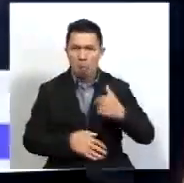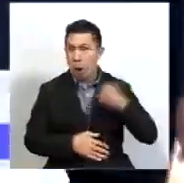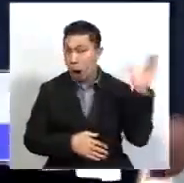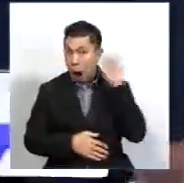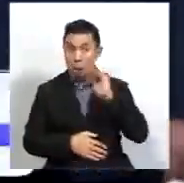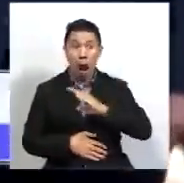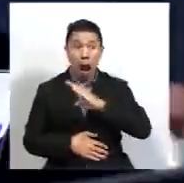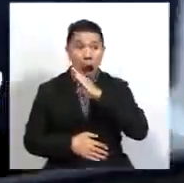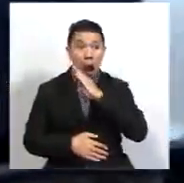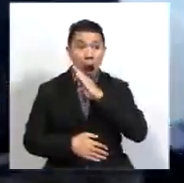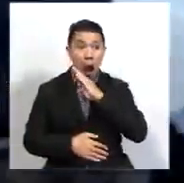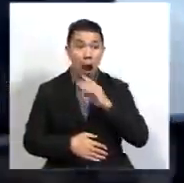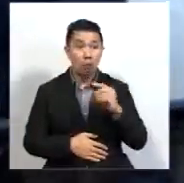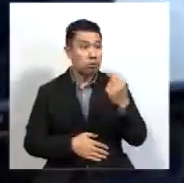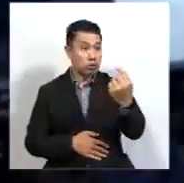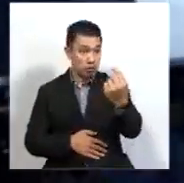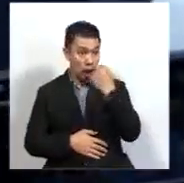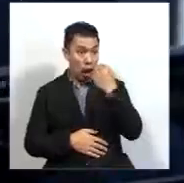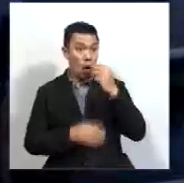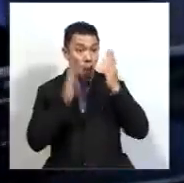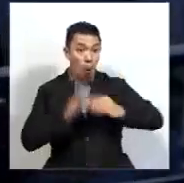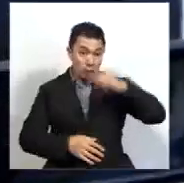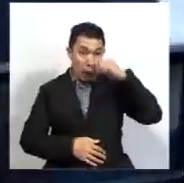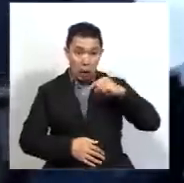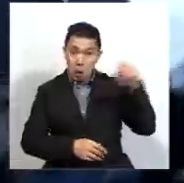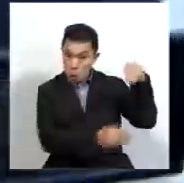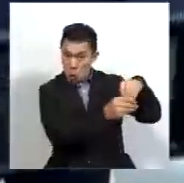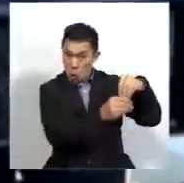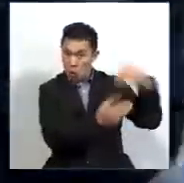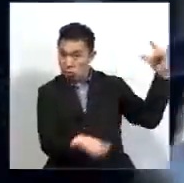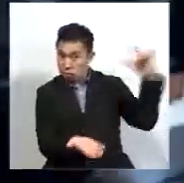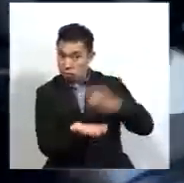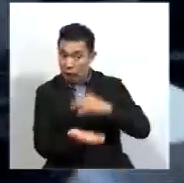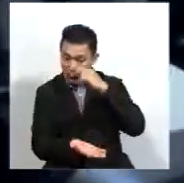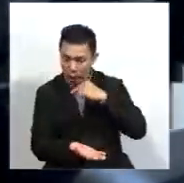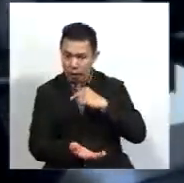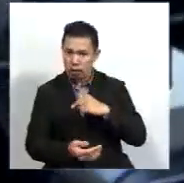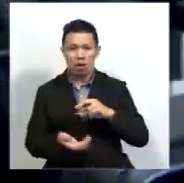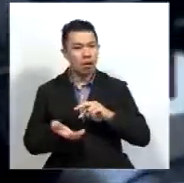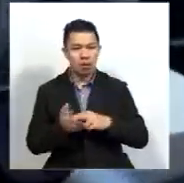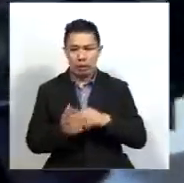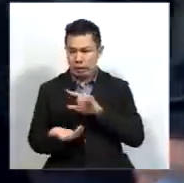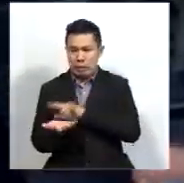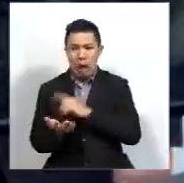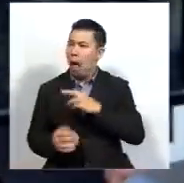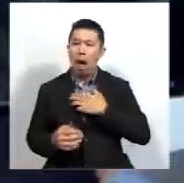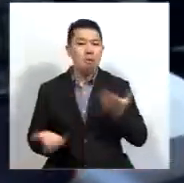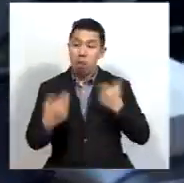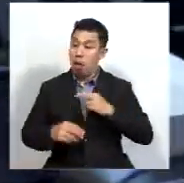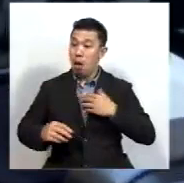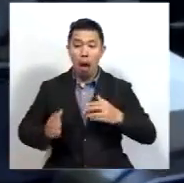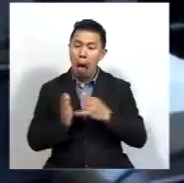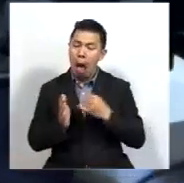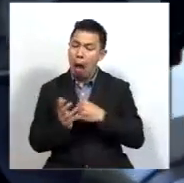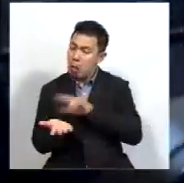ากมีการขนย้ายคนไทยที่อยู่ที่นั่นนะครับมันไม่ใช่สามารถจะส่งเครื่องบินไปอย่างเดียวแล้วก็เอาเขากลับมาก็